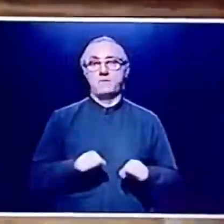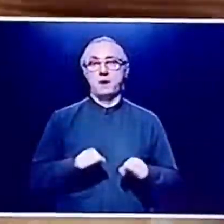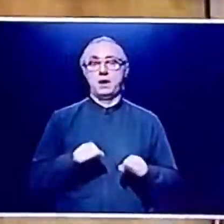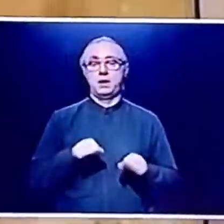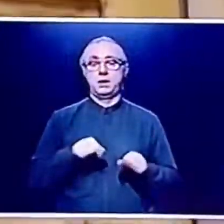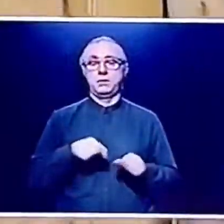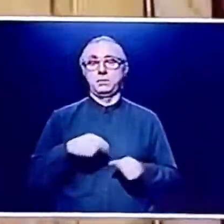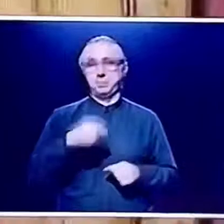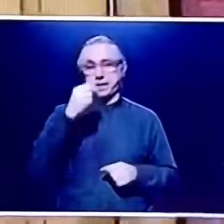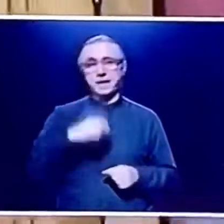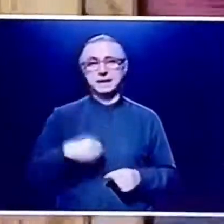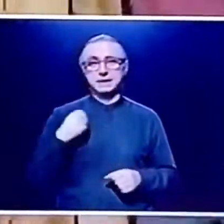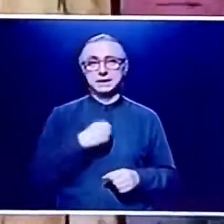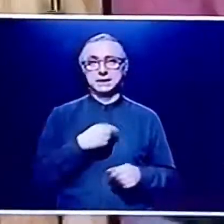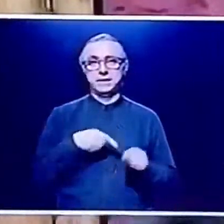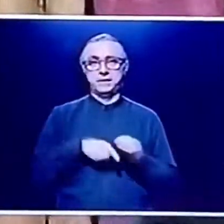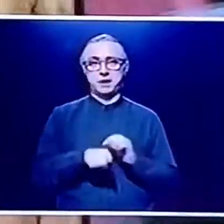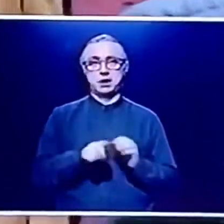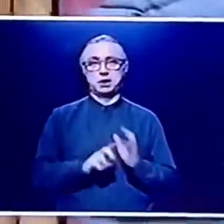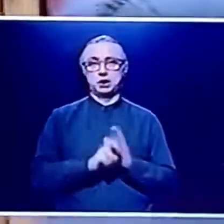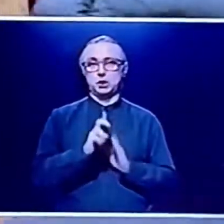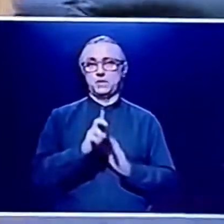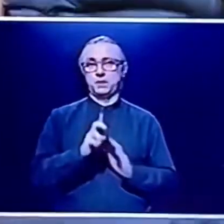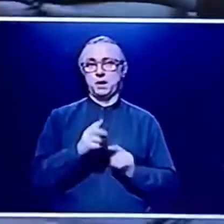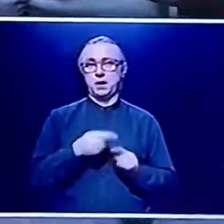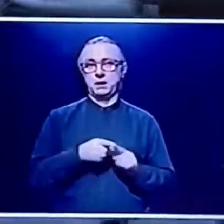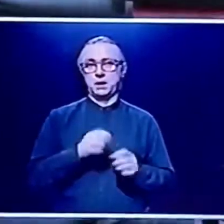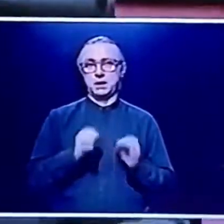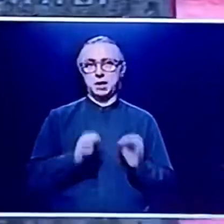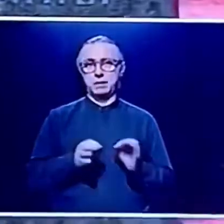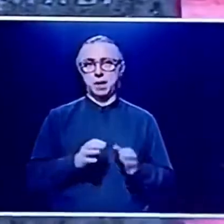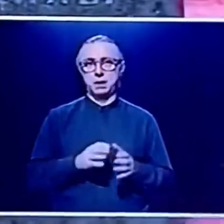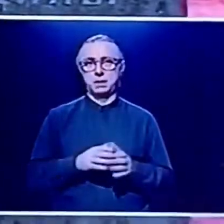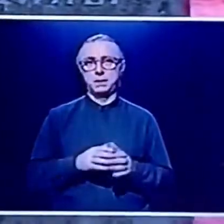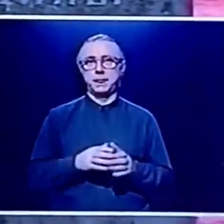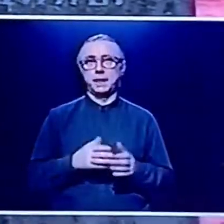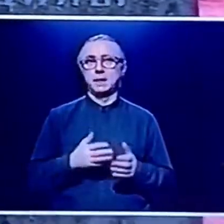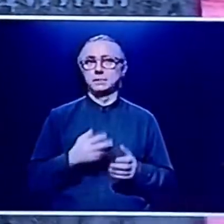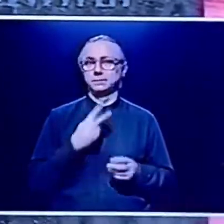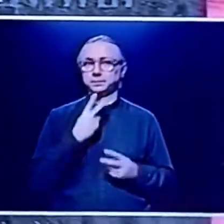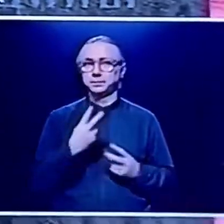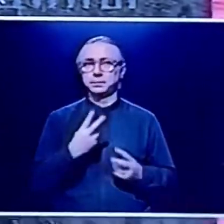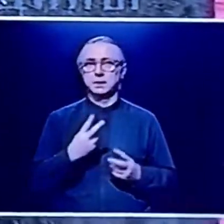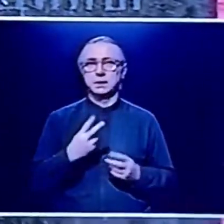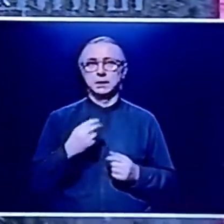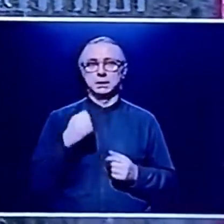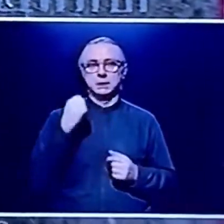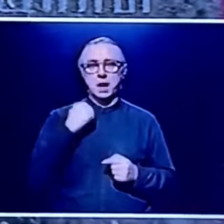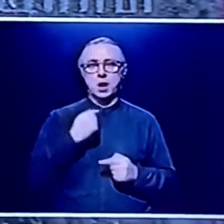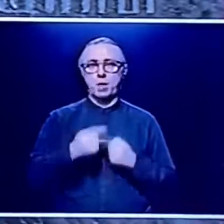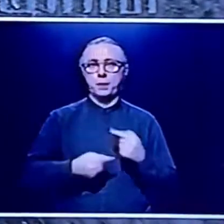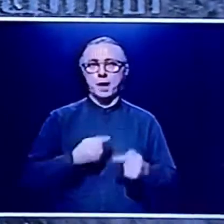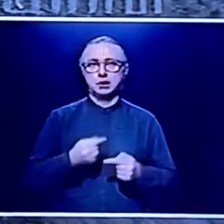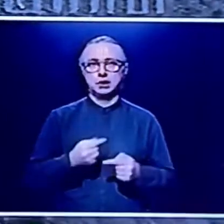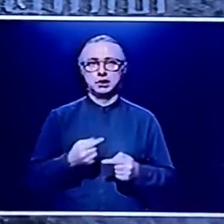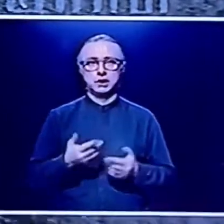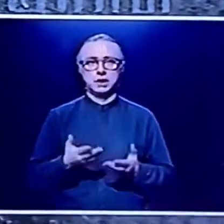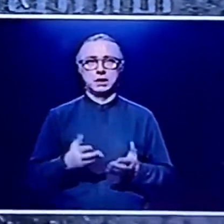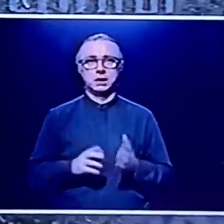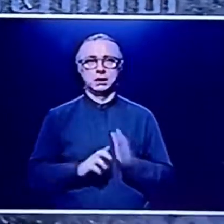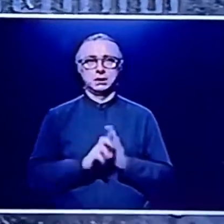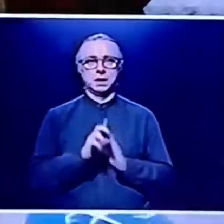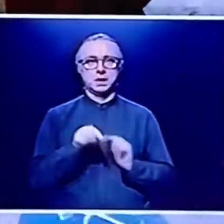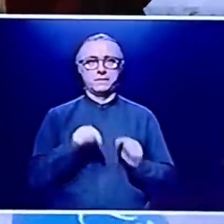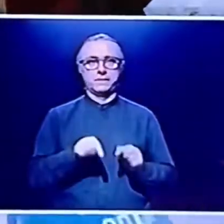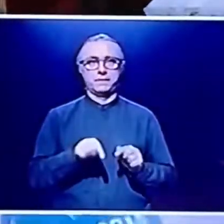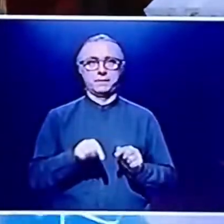часовне. Это нормально или нет? Я не уверен, что это нормально. Вот если войдет любой старообрядец сюда, в нашу часть, и перекрестится своего перста, я думаю, что его не заклюют.